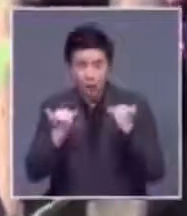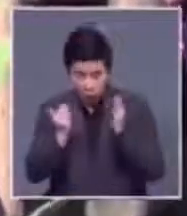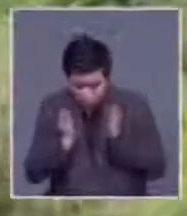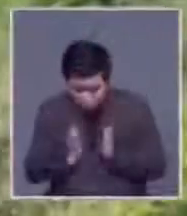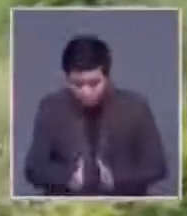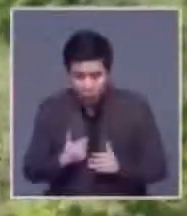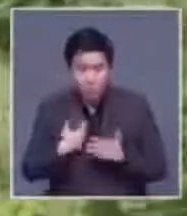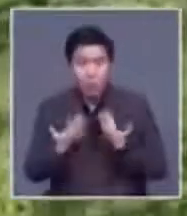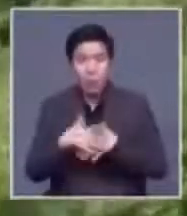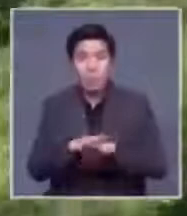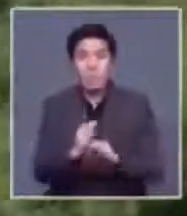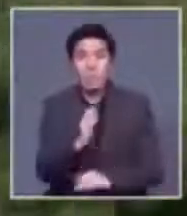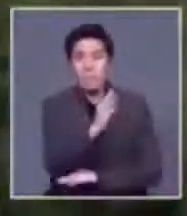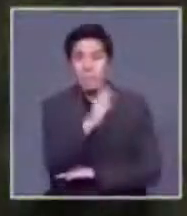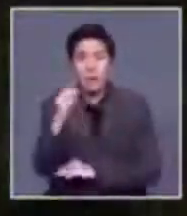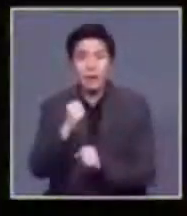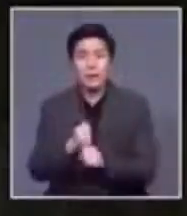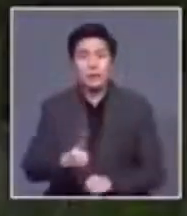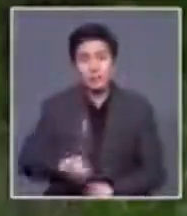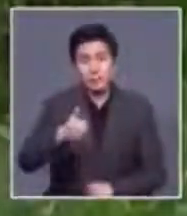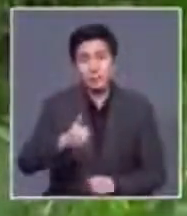ได้อย่างยั่งยืน